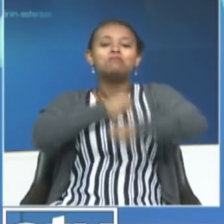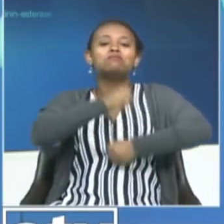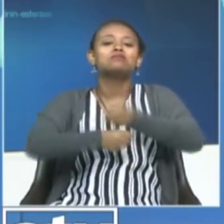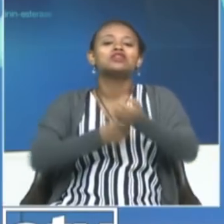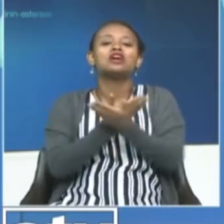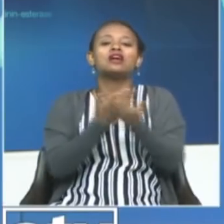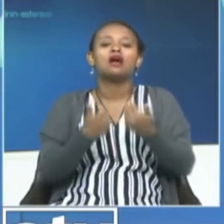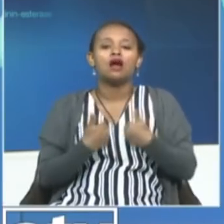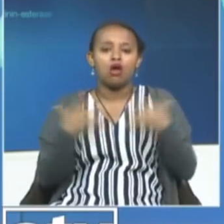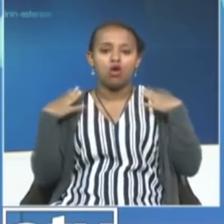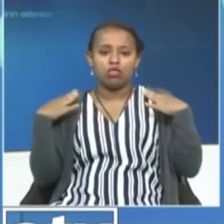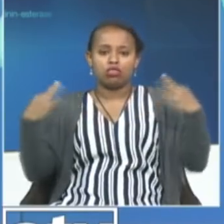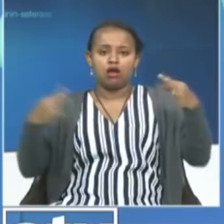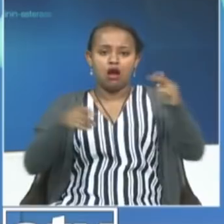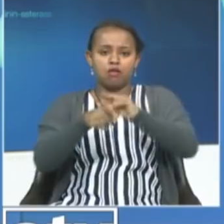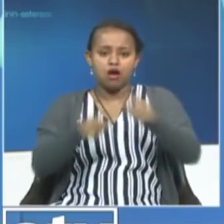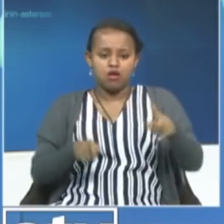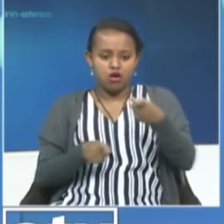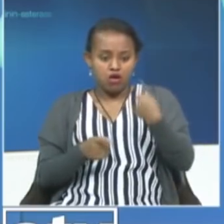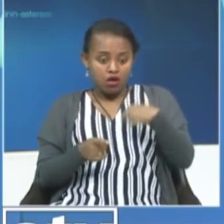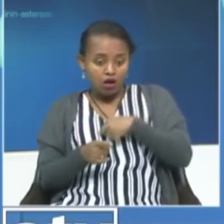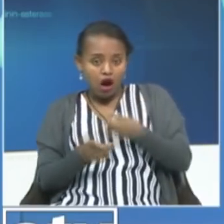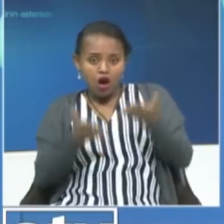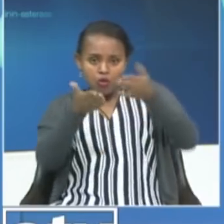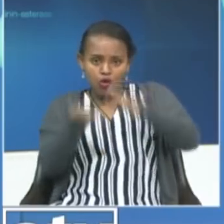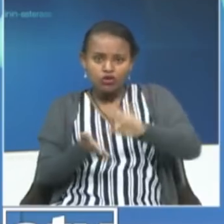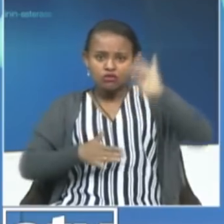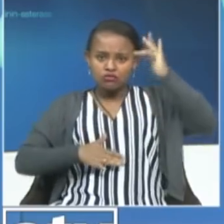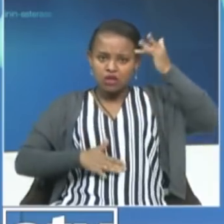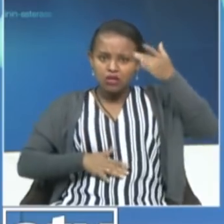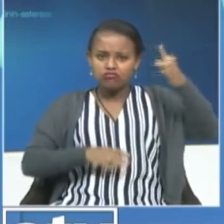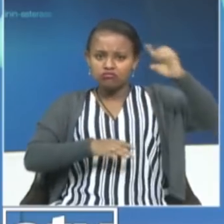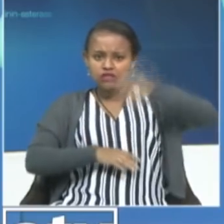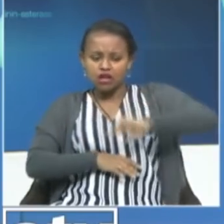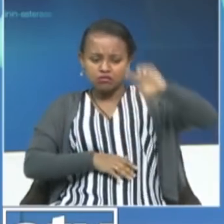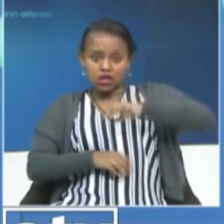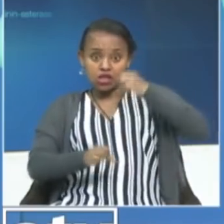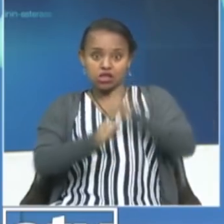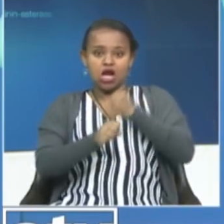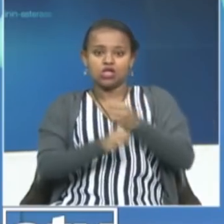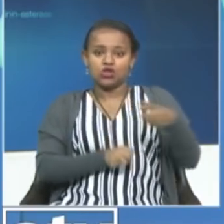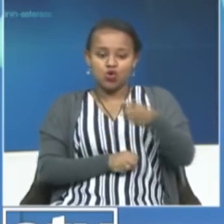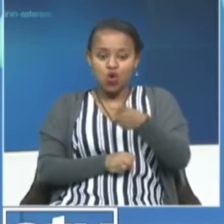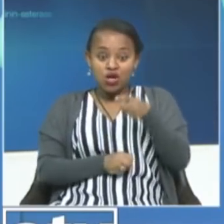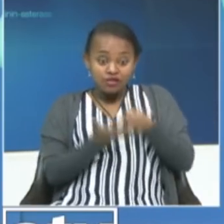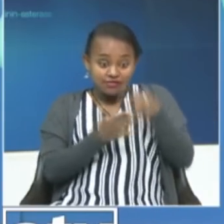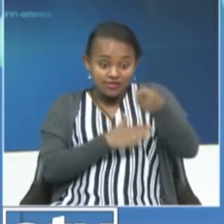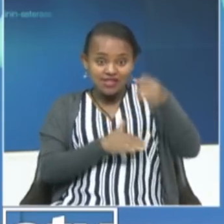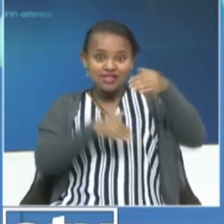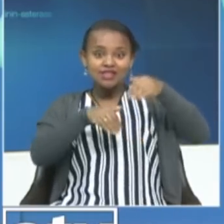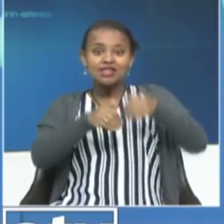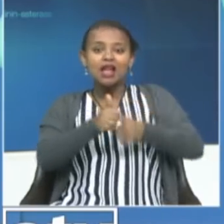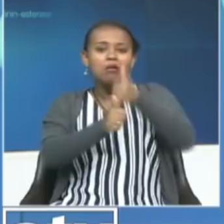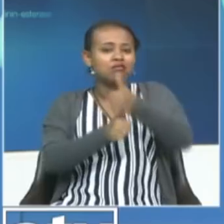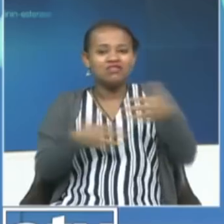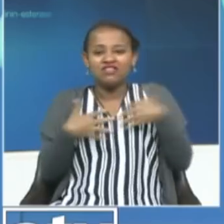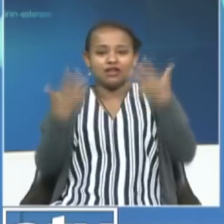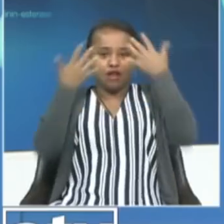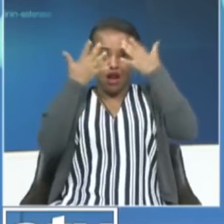አለው። ጤና ባለሙያ ሆነን እኛ ሞትንም ህመምንም እንግዲህ ቀን በቀን ስራችን ስለሆነ እዛው ስለምናሳልፍ ፈርተን አናውቅም።